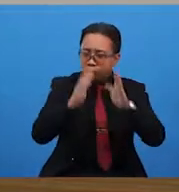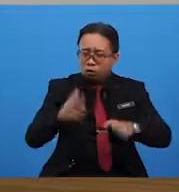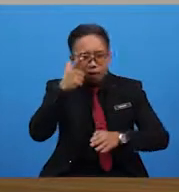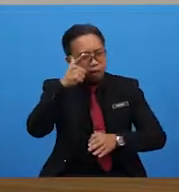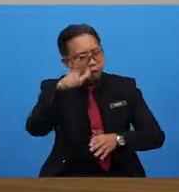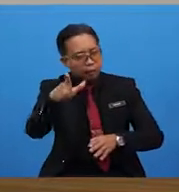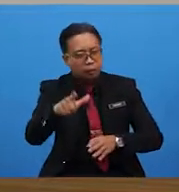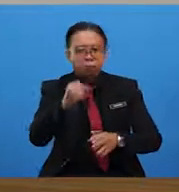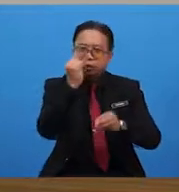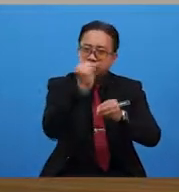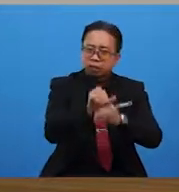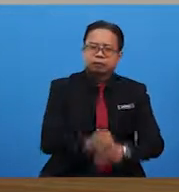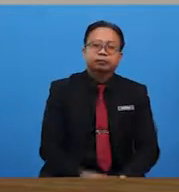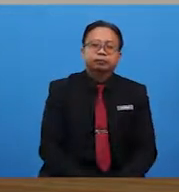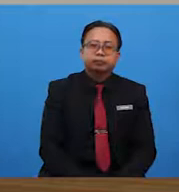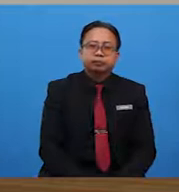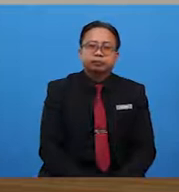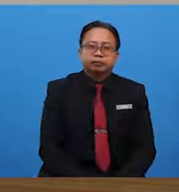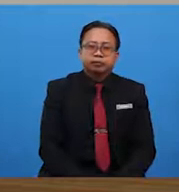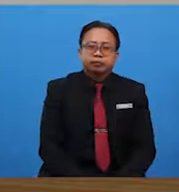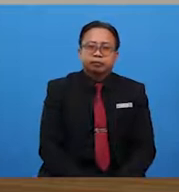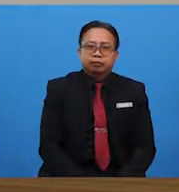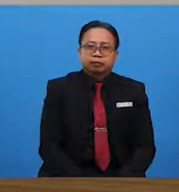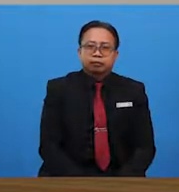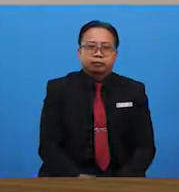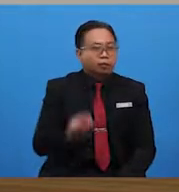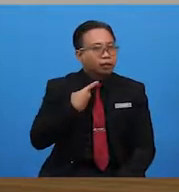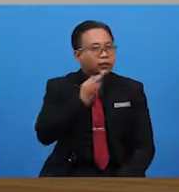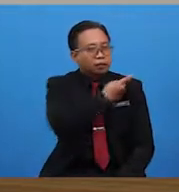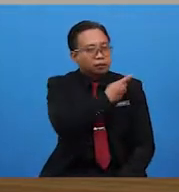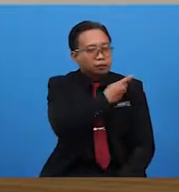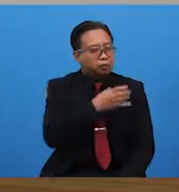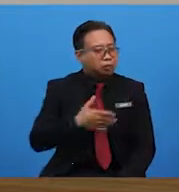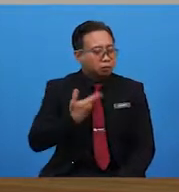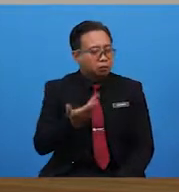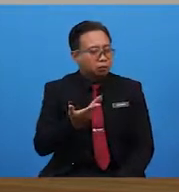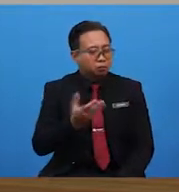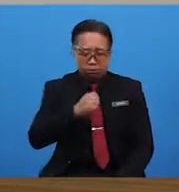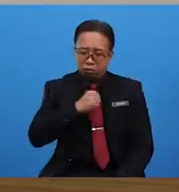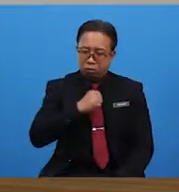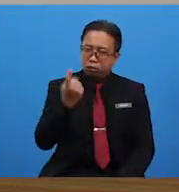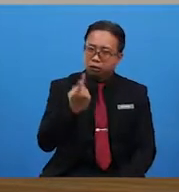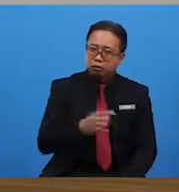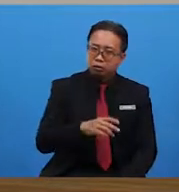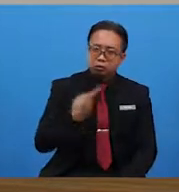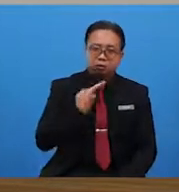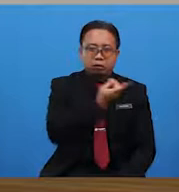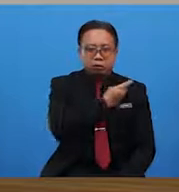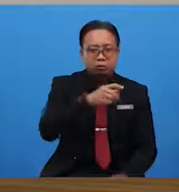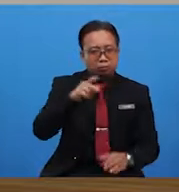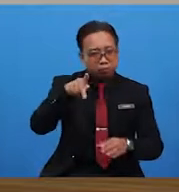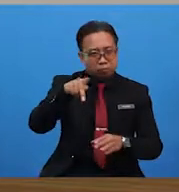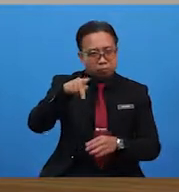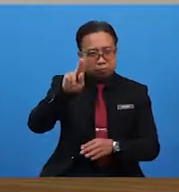karya itu jikalau tidak hamba Allah nanti semua kita sosok sendiri Kita buat Kino yang Puji orang lain